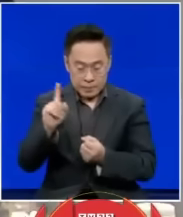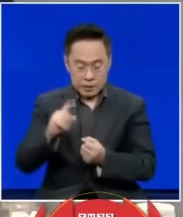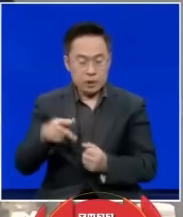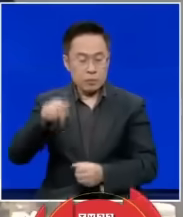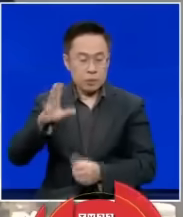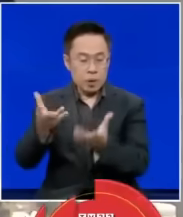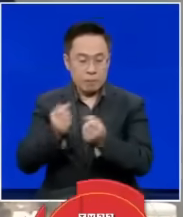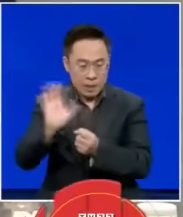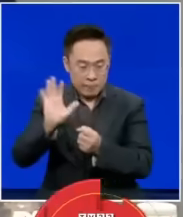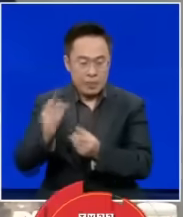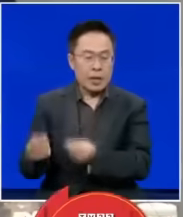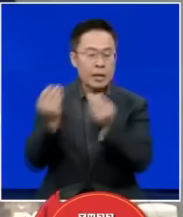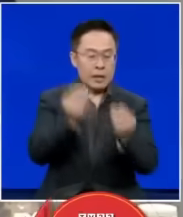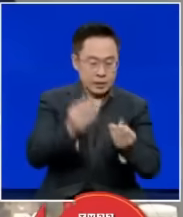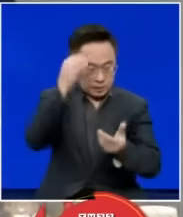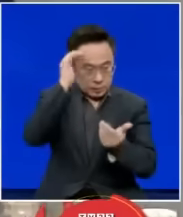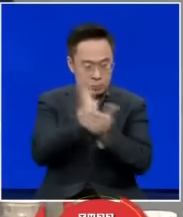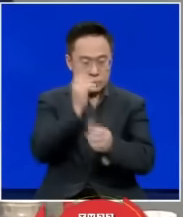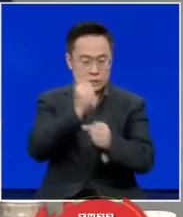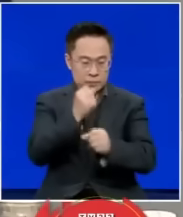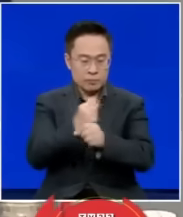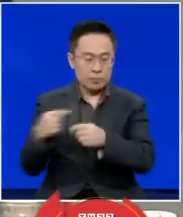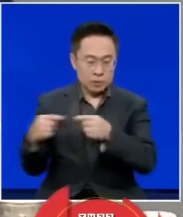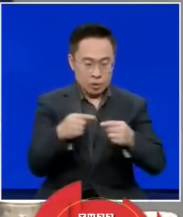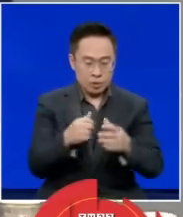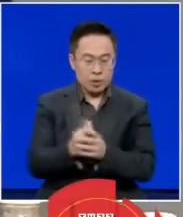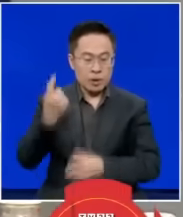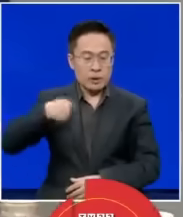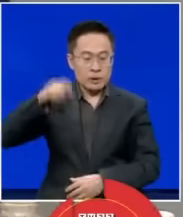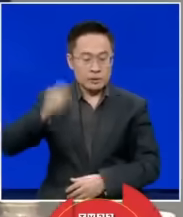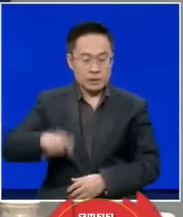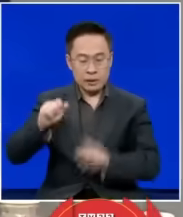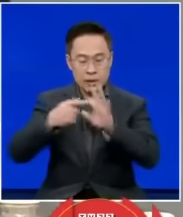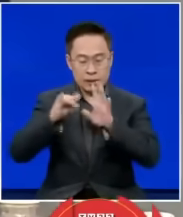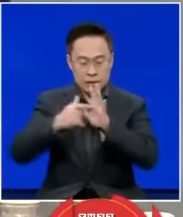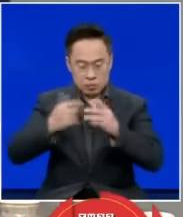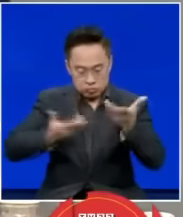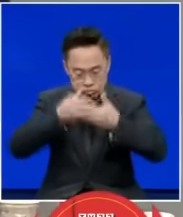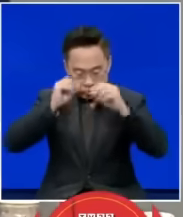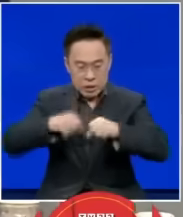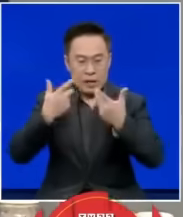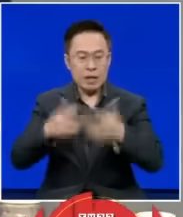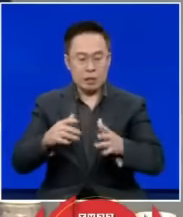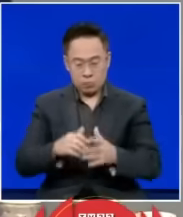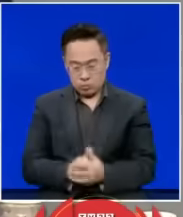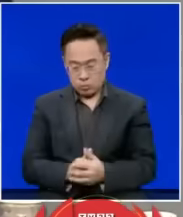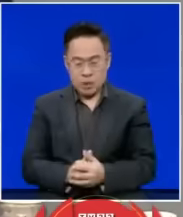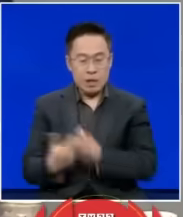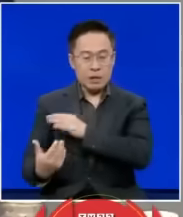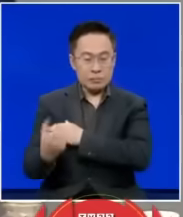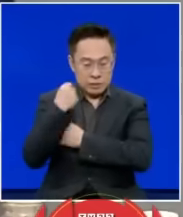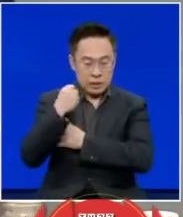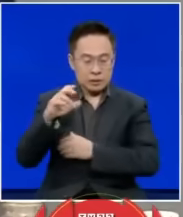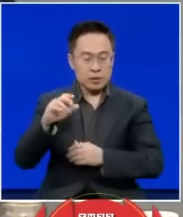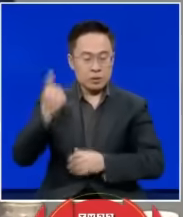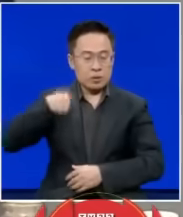ไม่รับจะบอกว่าเป็นหน้าที่ปปช.อย่างเดียวไม่ได้แล้วเพราะว่าศาลอาญาท่านมีคำออกมาแล้วถ้าส่งกลับมาก็ได้แต่ทีเนี้ยอยู่ป